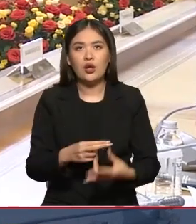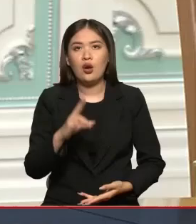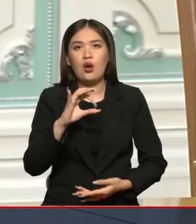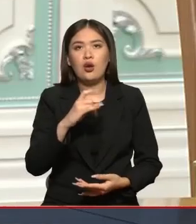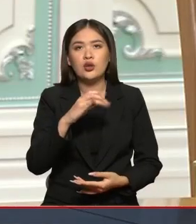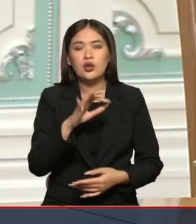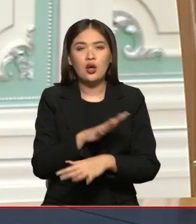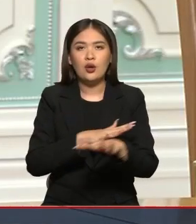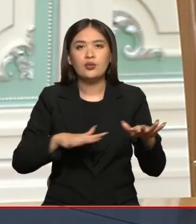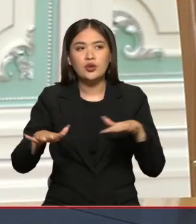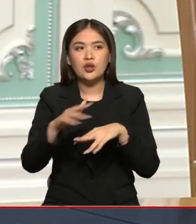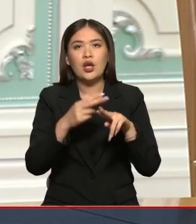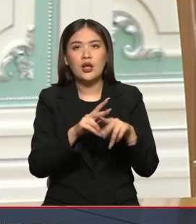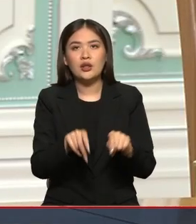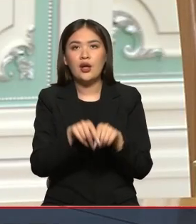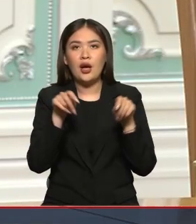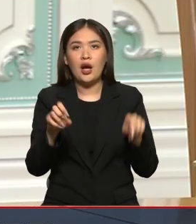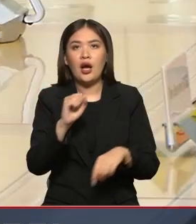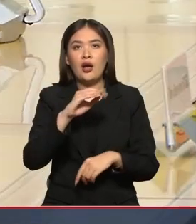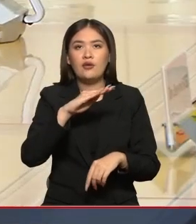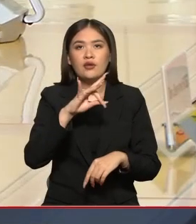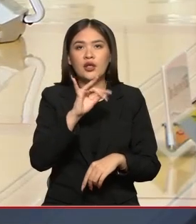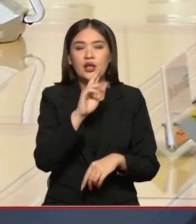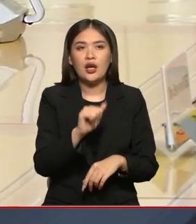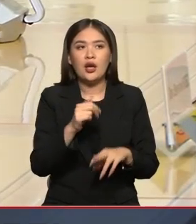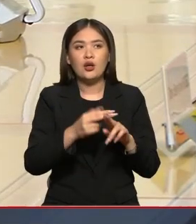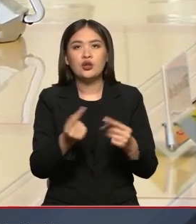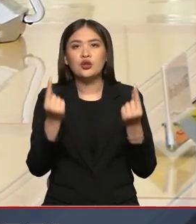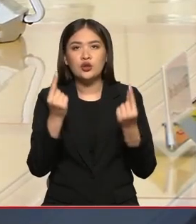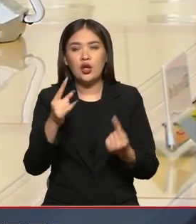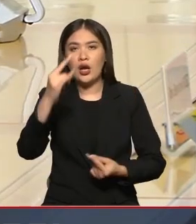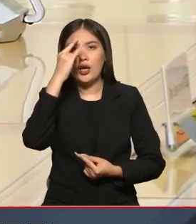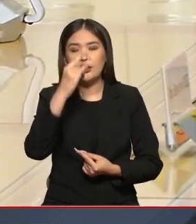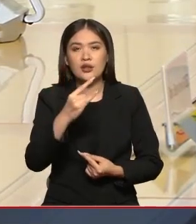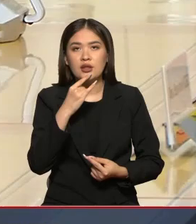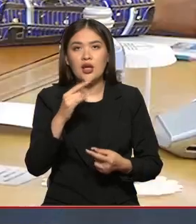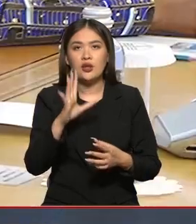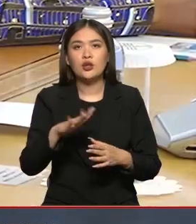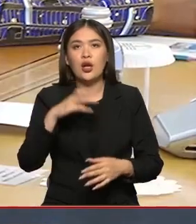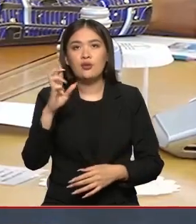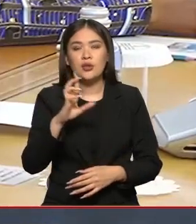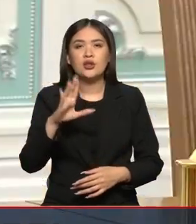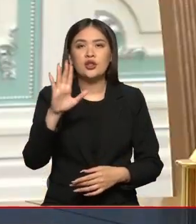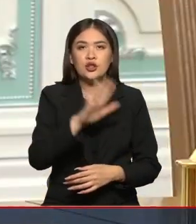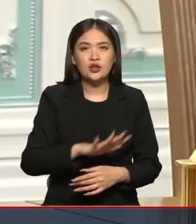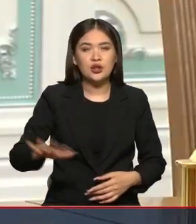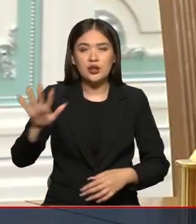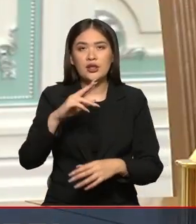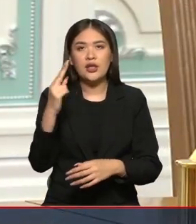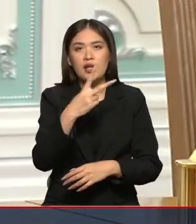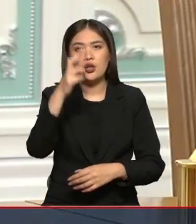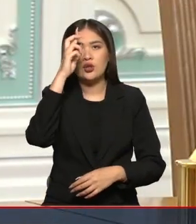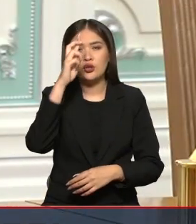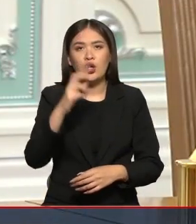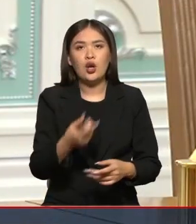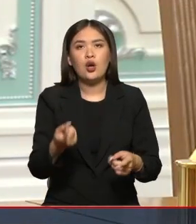мұхитқа шығар жолы болғандықтан Орталық Африкада транзиттік әлеуеті зор, ал Қазақстан батыс пен шығыс қақпасы. Жалпы екі елдің өндірісінде де